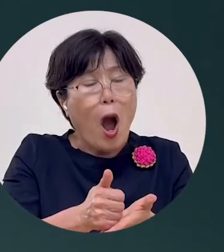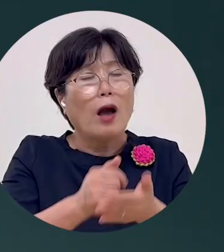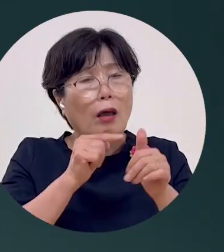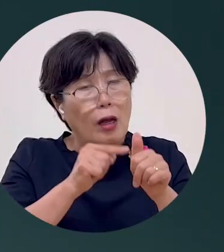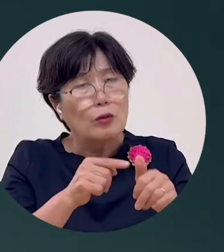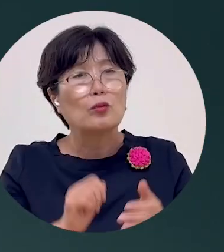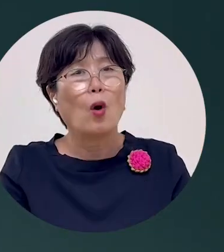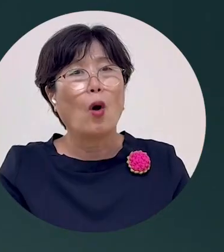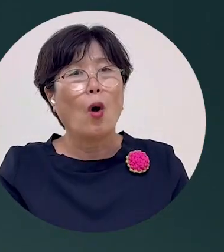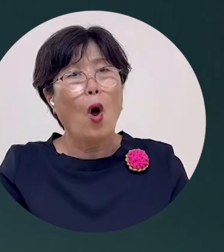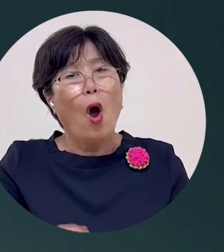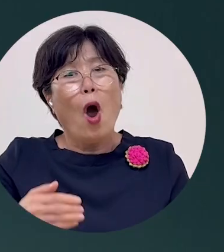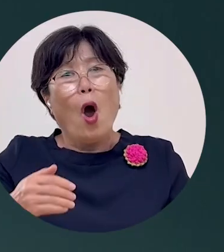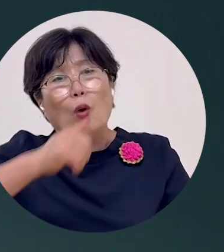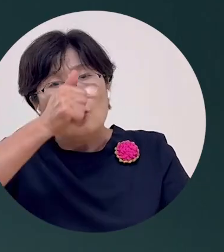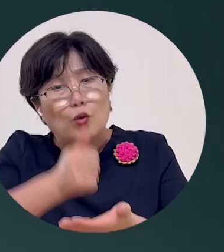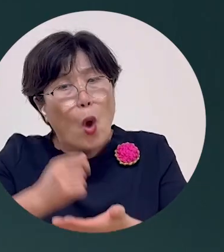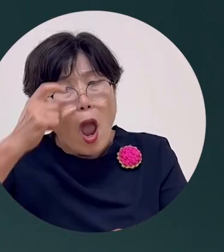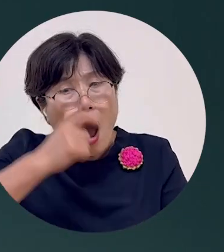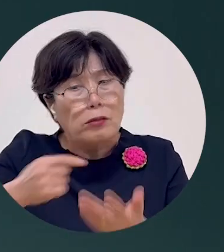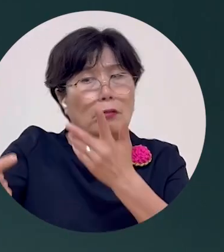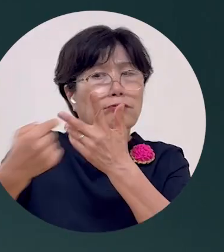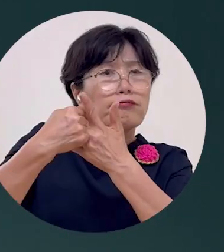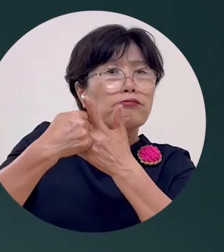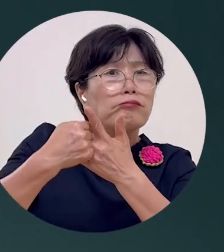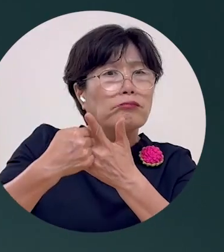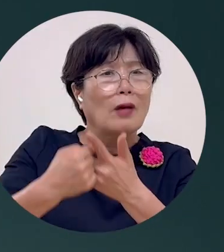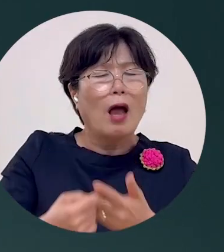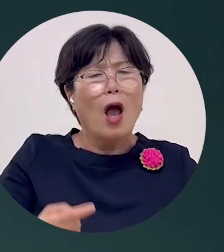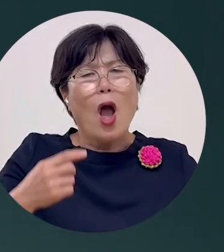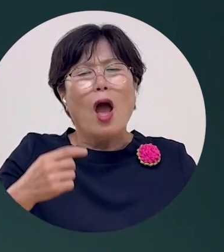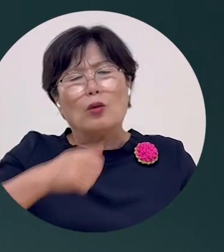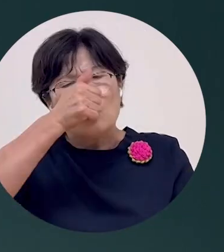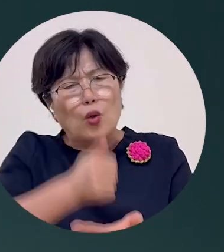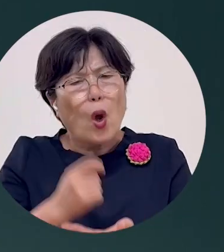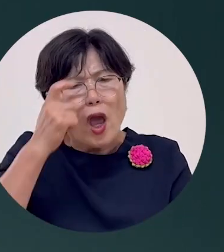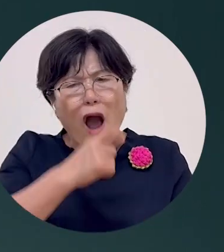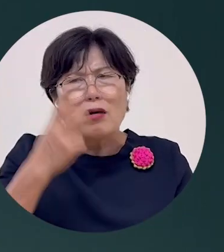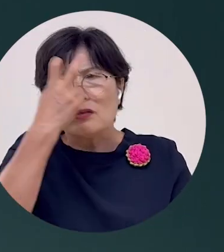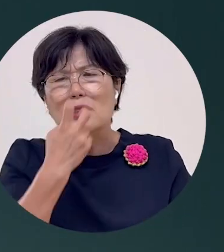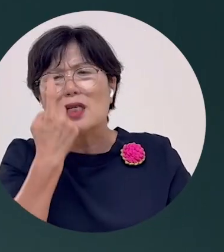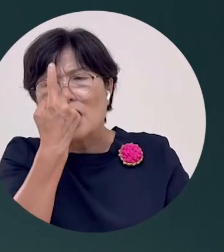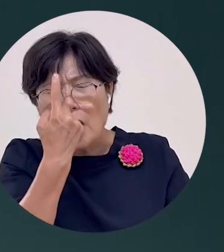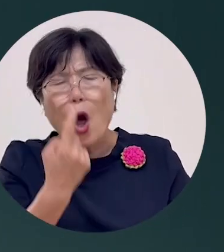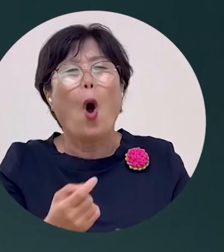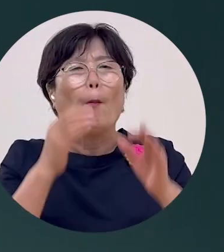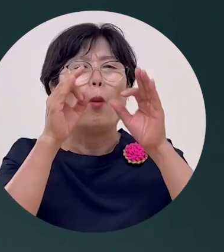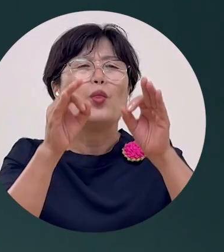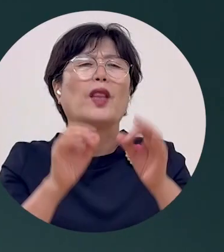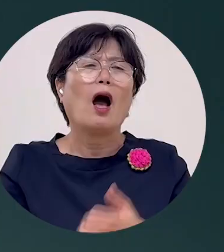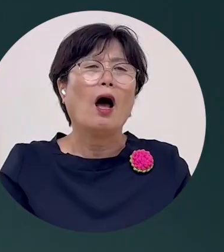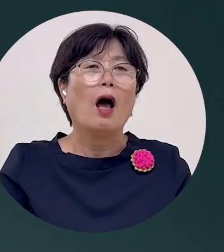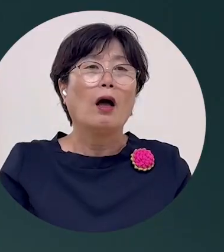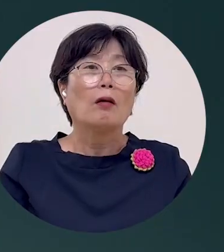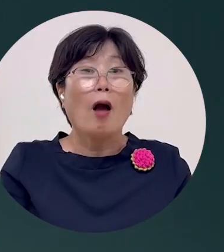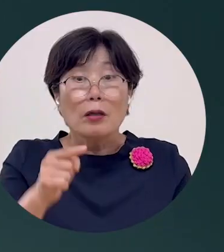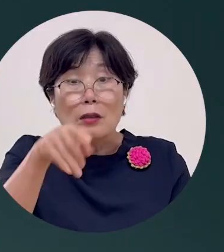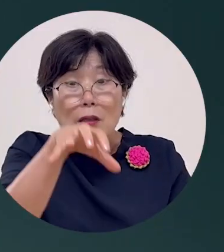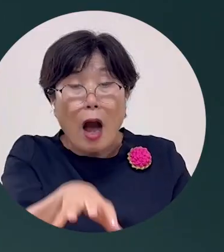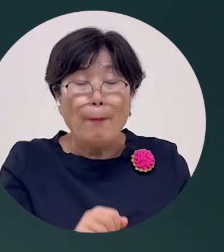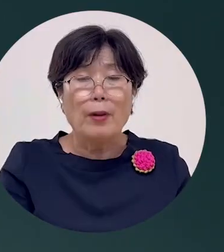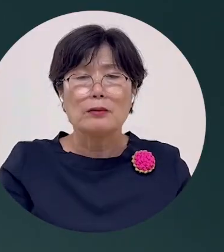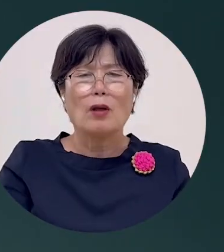죄악을 지켜보신다고, 그 앞에서 아무도 설 수 없다라고 또